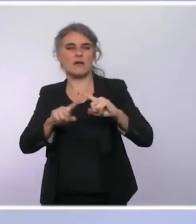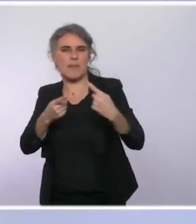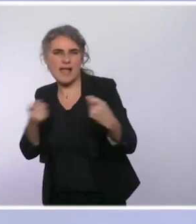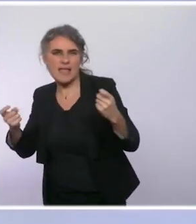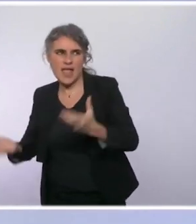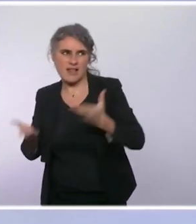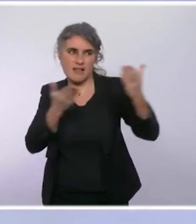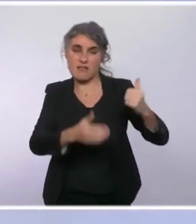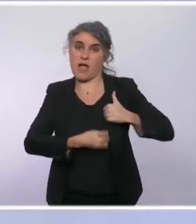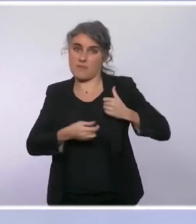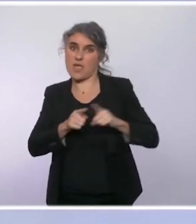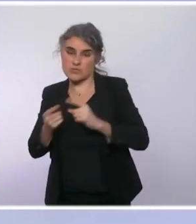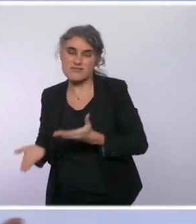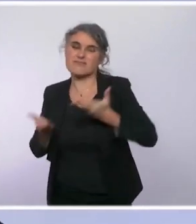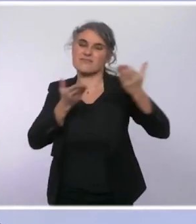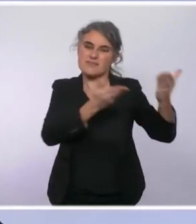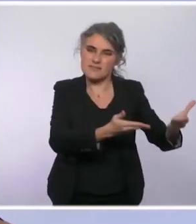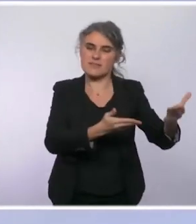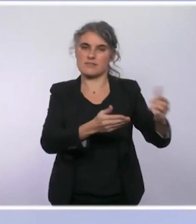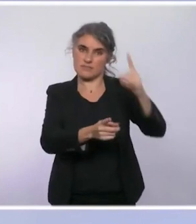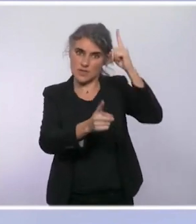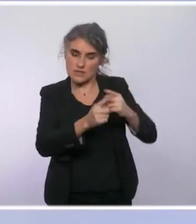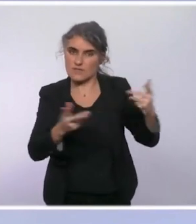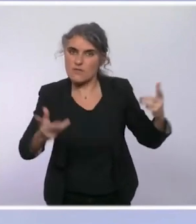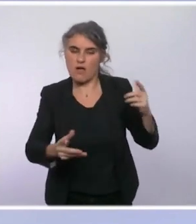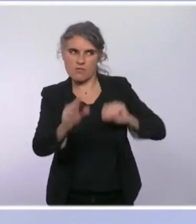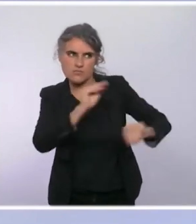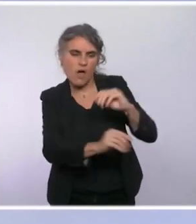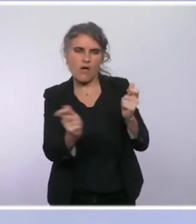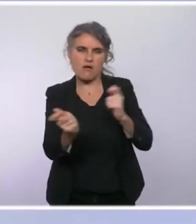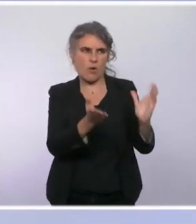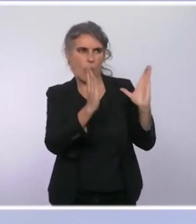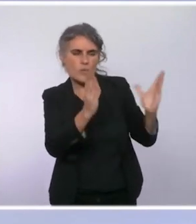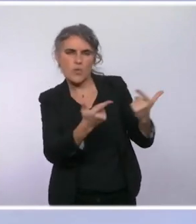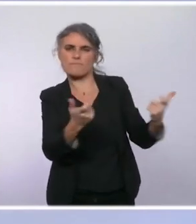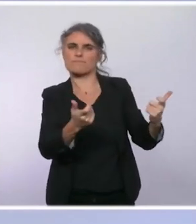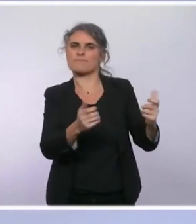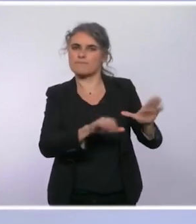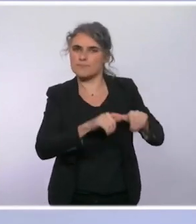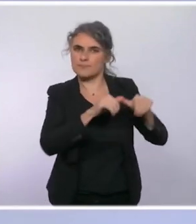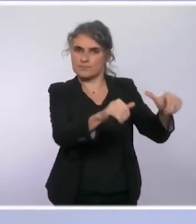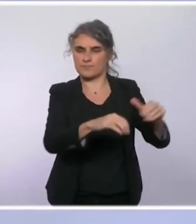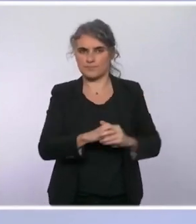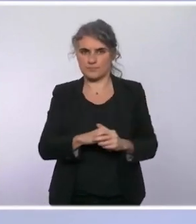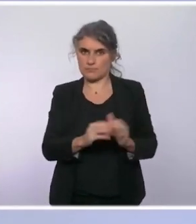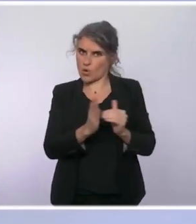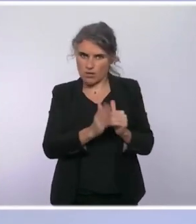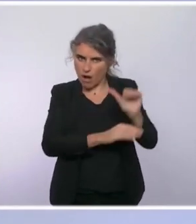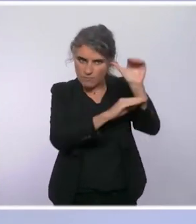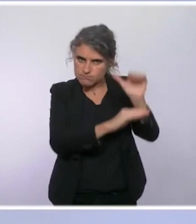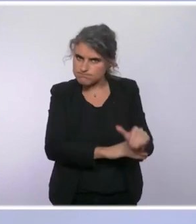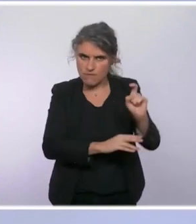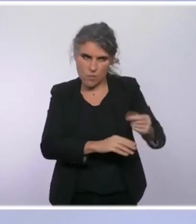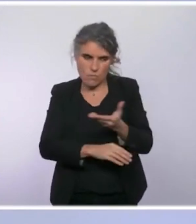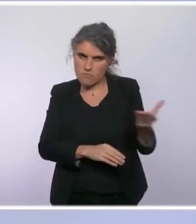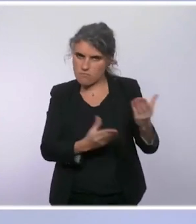recours à l'armée aussi pour étendre encore les capacités d'hospitalisation, et que nous devons continuer à protéger les